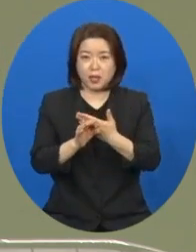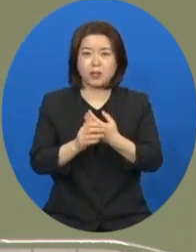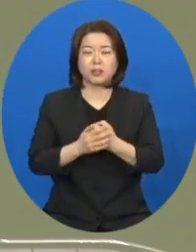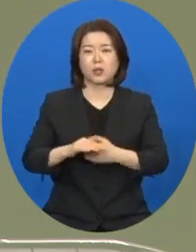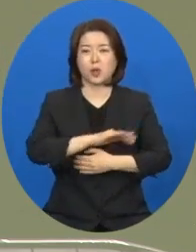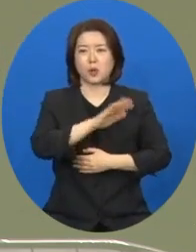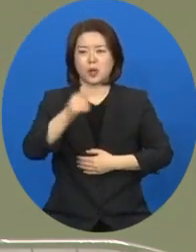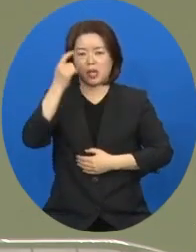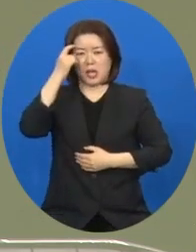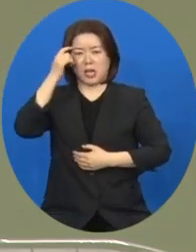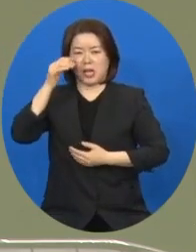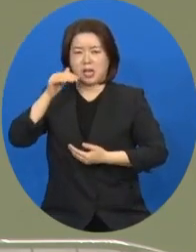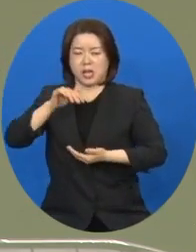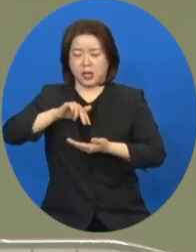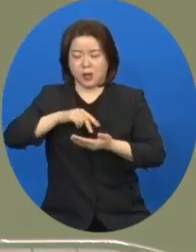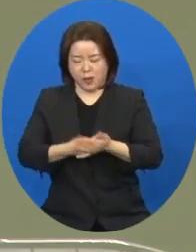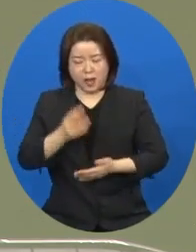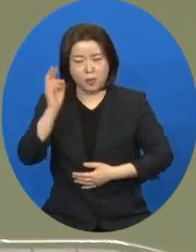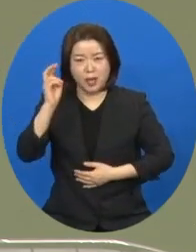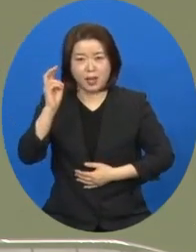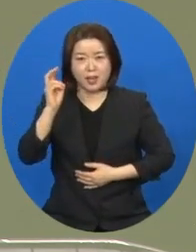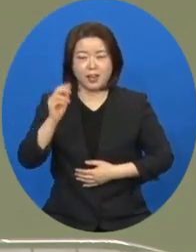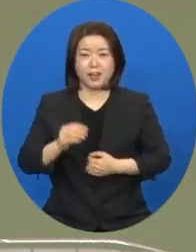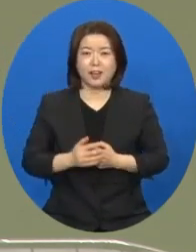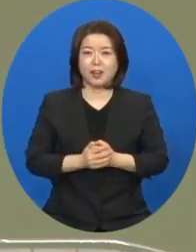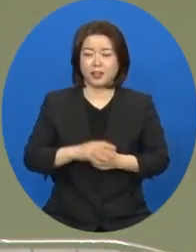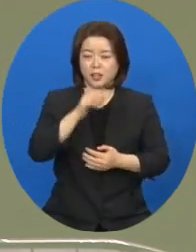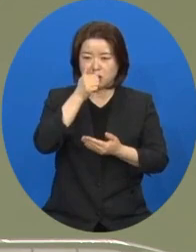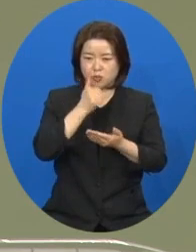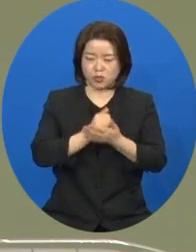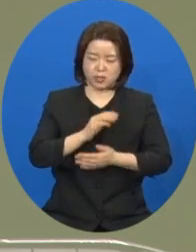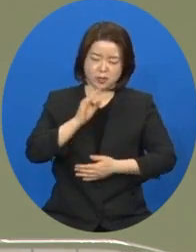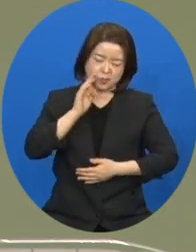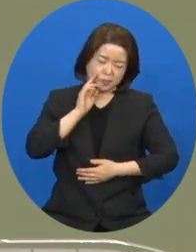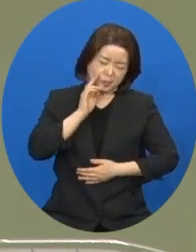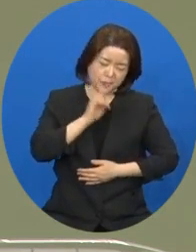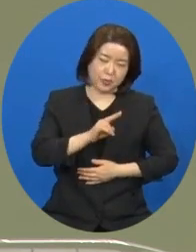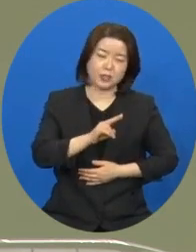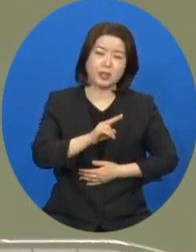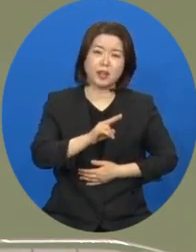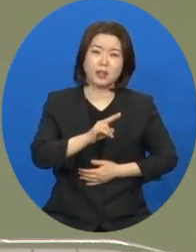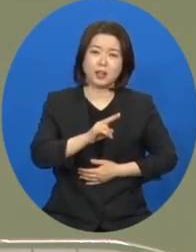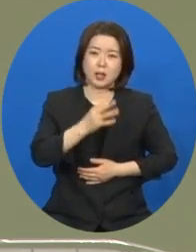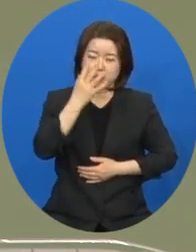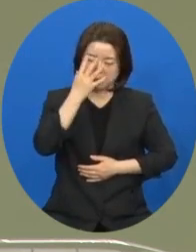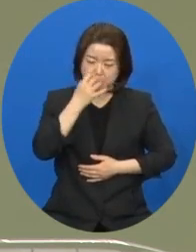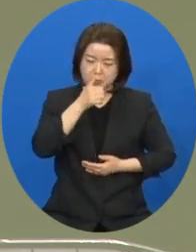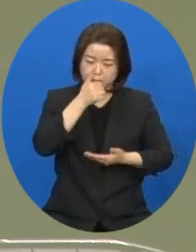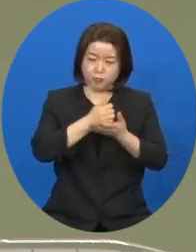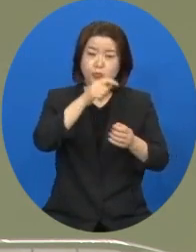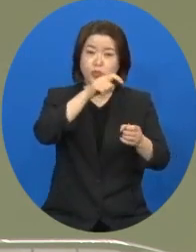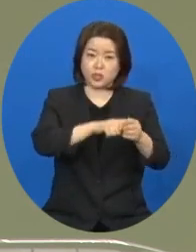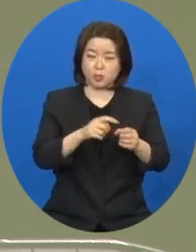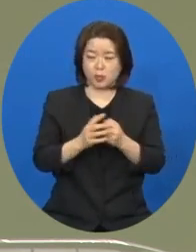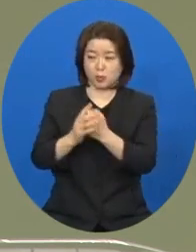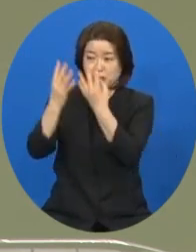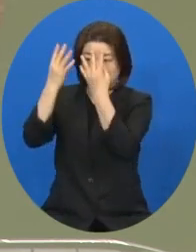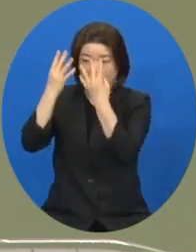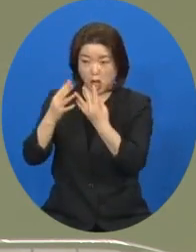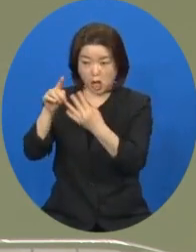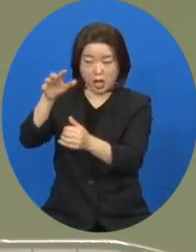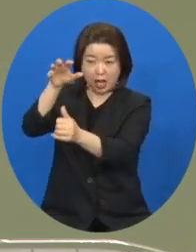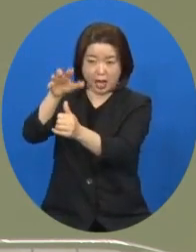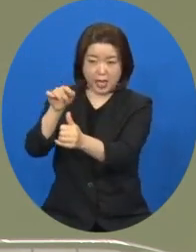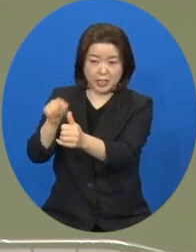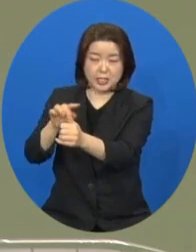정말 기절하는 줄 알 거예요. 죄는 아주 흉악한 그런 죄목으로 교도소에 있는 사람들만